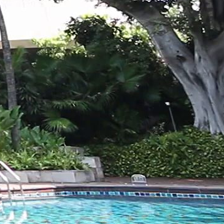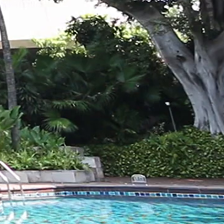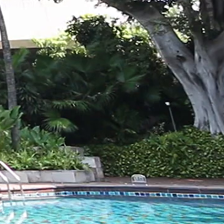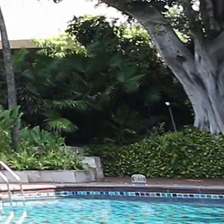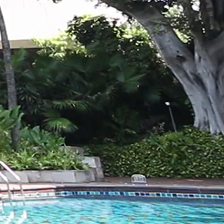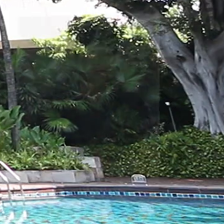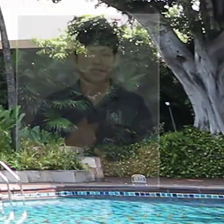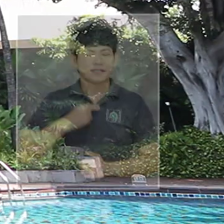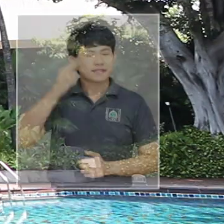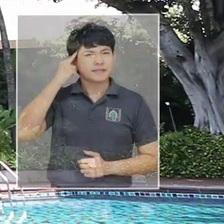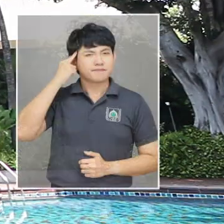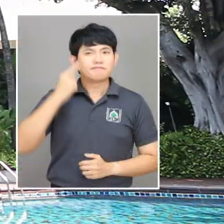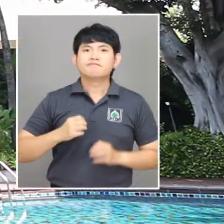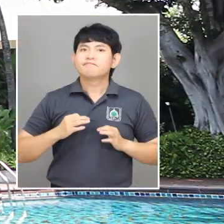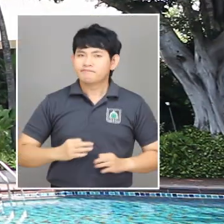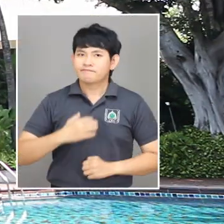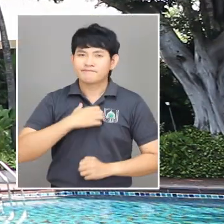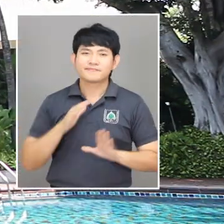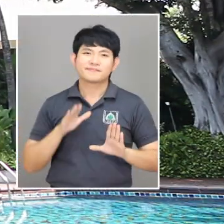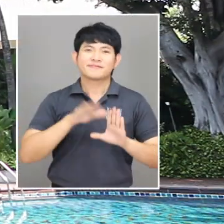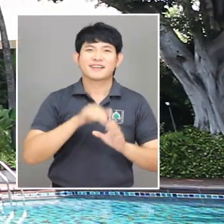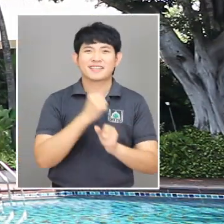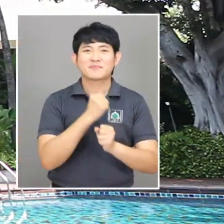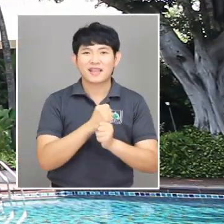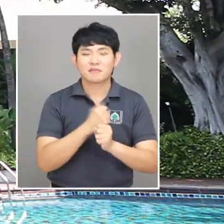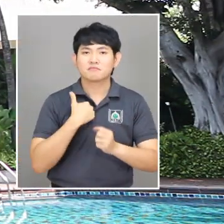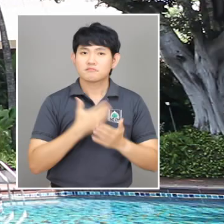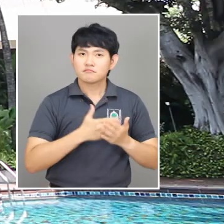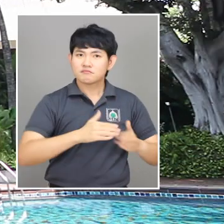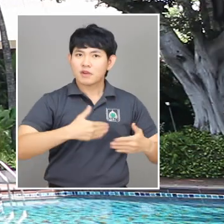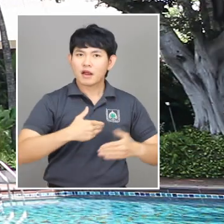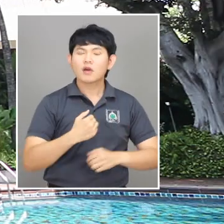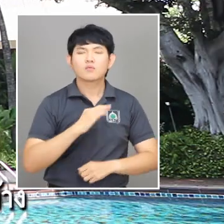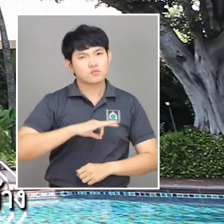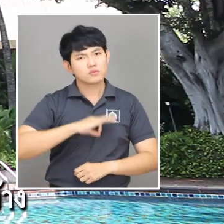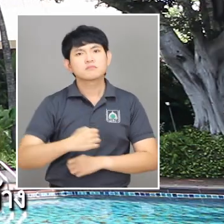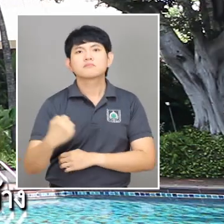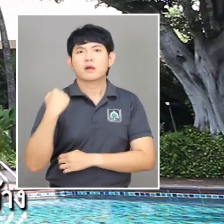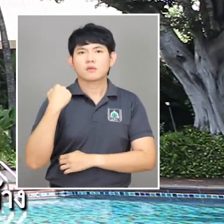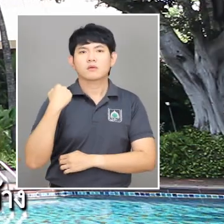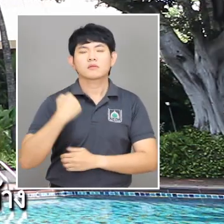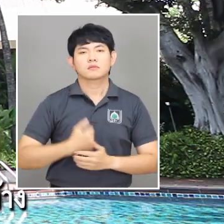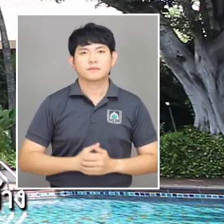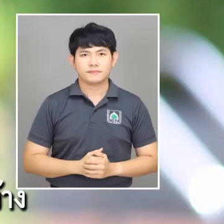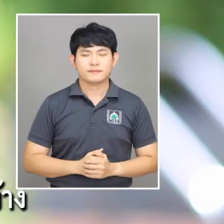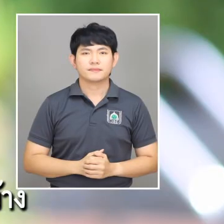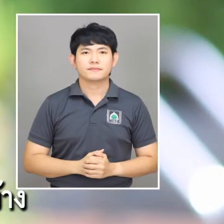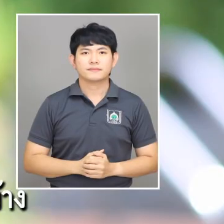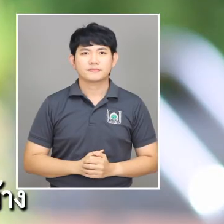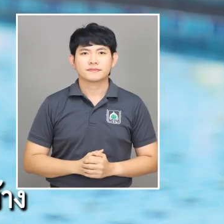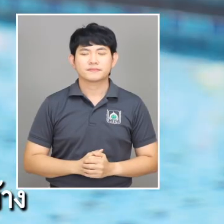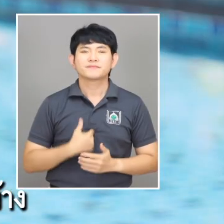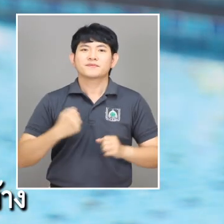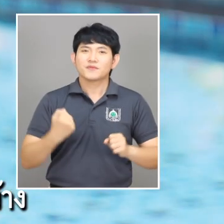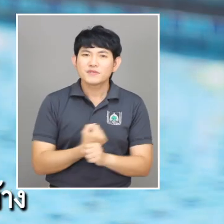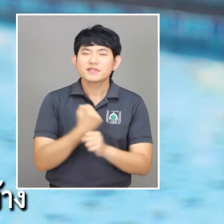พอเราตัดสินใจการทำงานที่นี่เราก็มีรายได้ที่มั่นคงเนาะแล้วเราก็ได้ฝึ